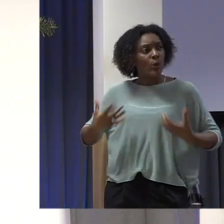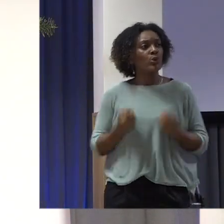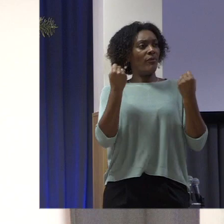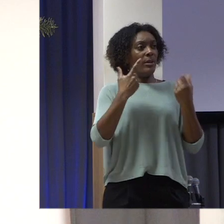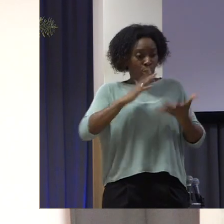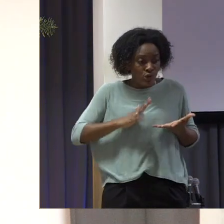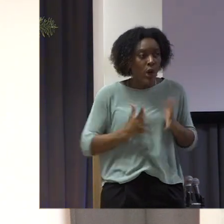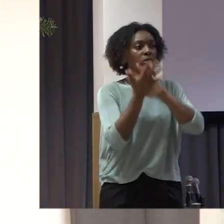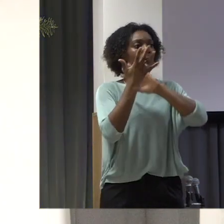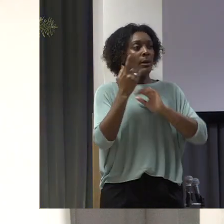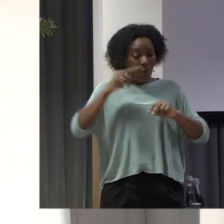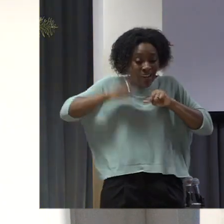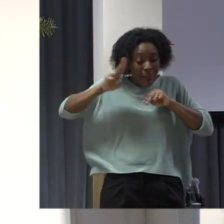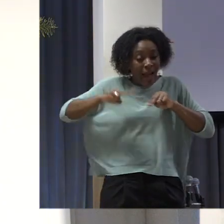restaurer.